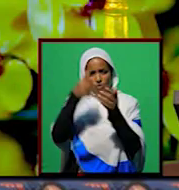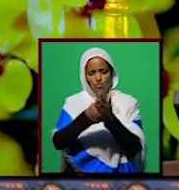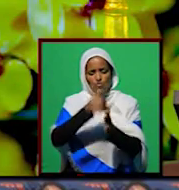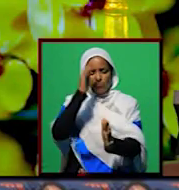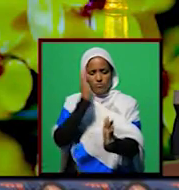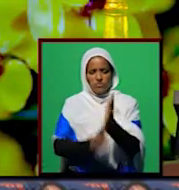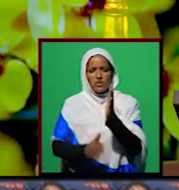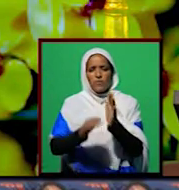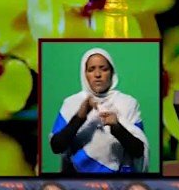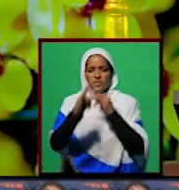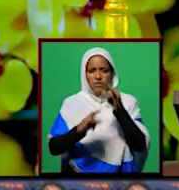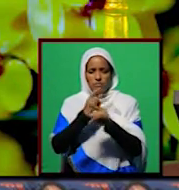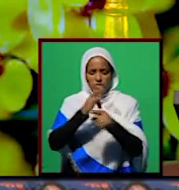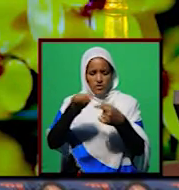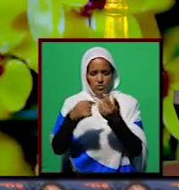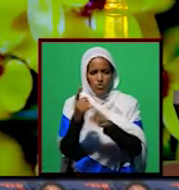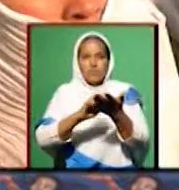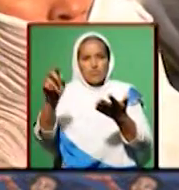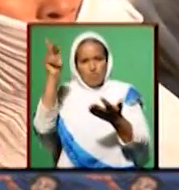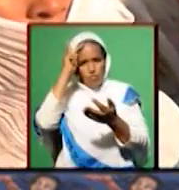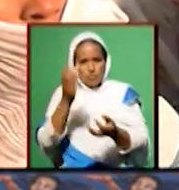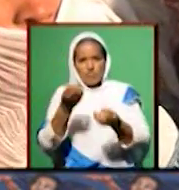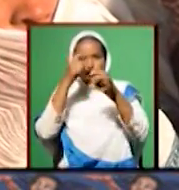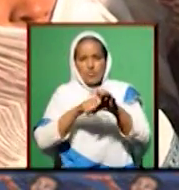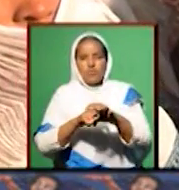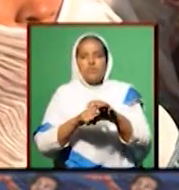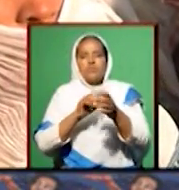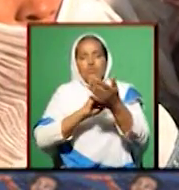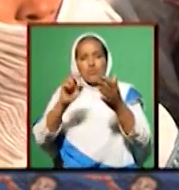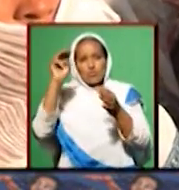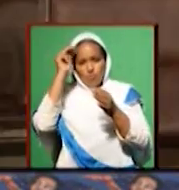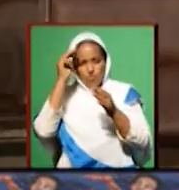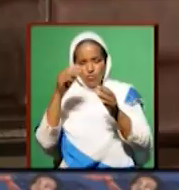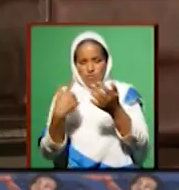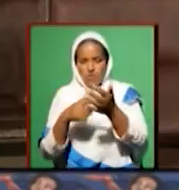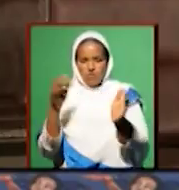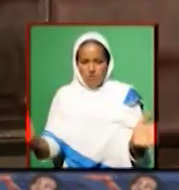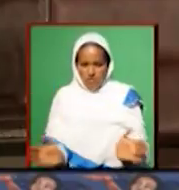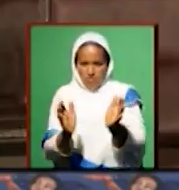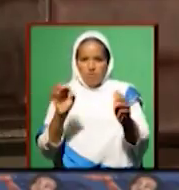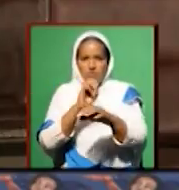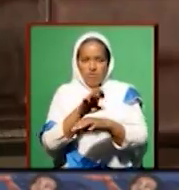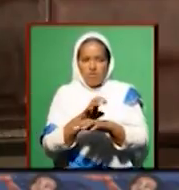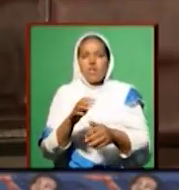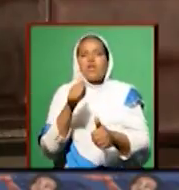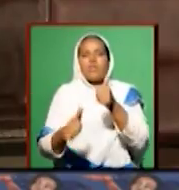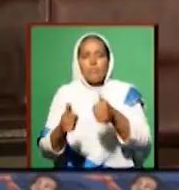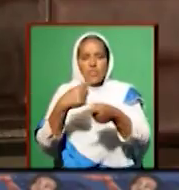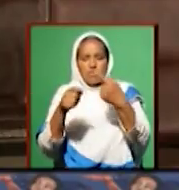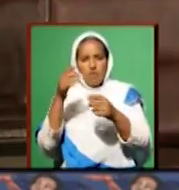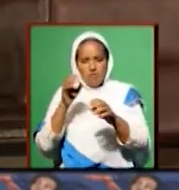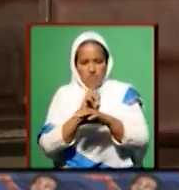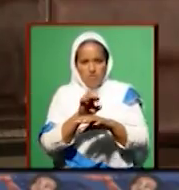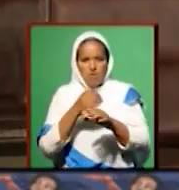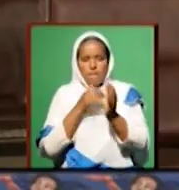ስለሆነ የተወደደ አመት ተብሎ ተጠራ። ቅዱስ ጳውሎስ ብዙ ጊዜ ቅዱስ ጢሞቴዎስን ያጽናናዋል፣ ይመክረዋል። ታውቃለህ ከየት